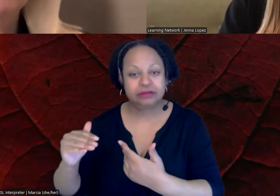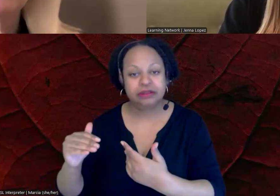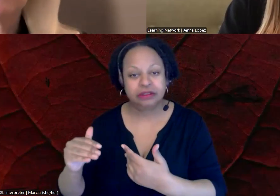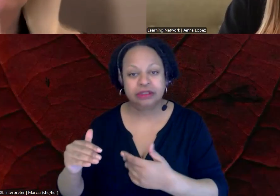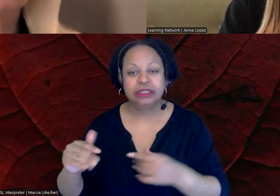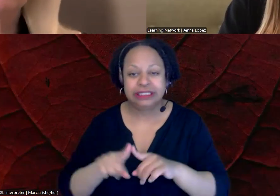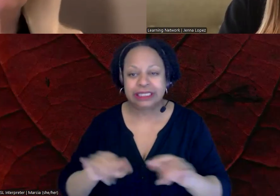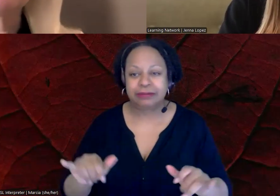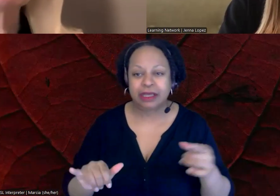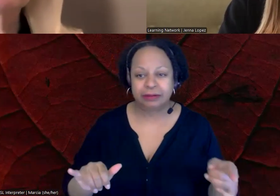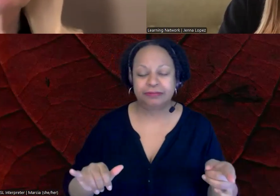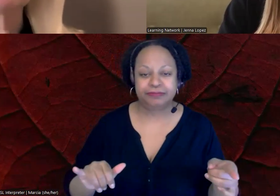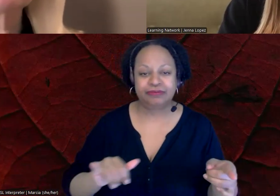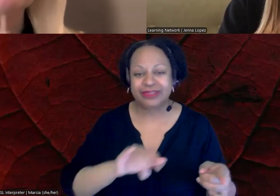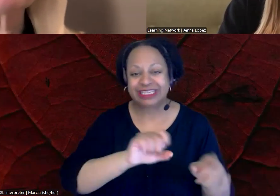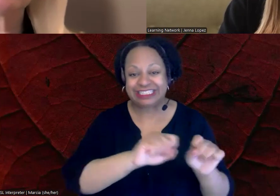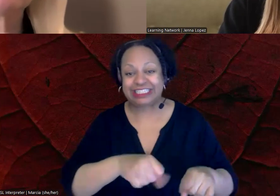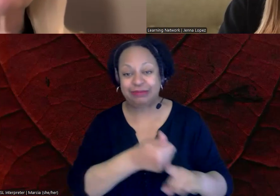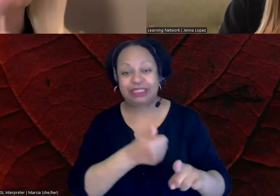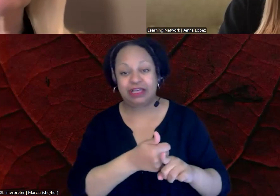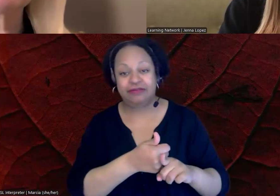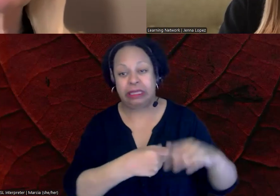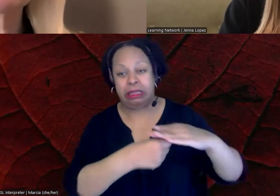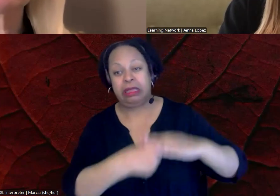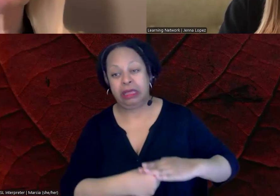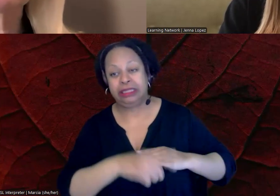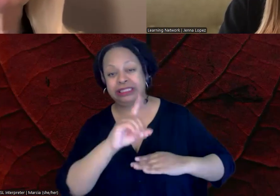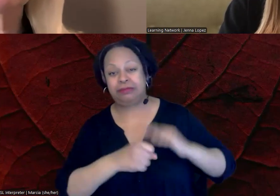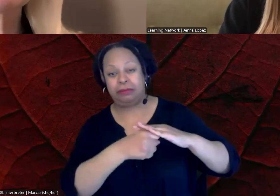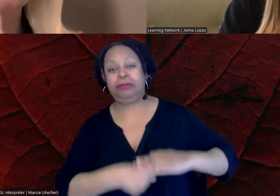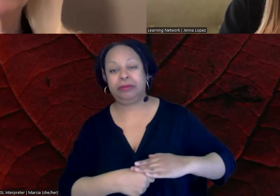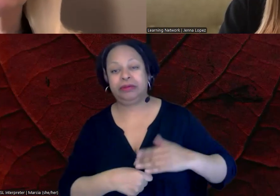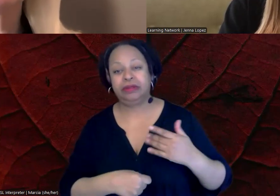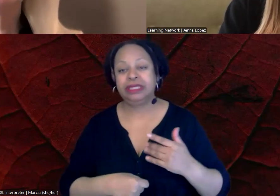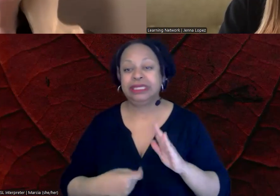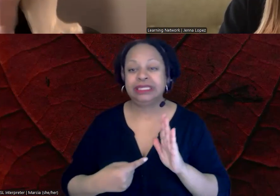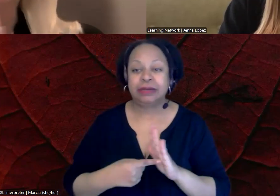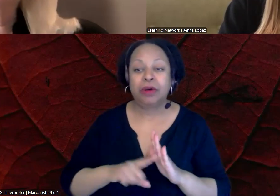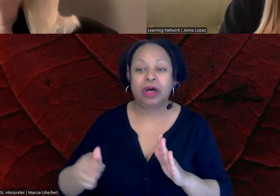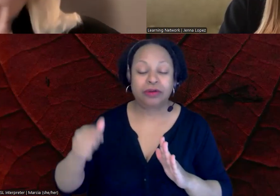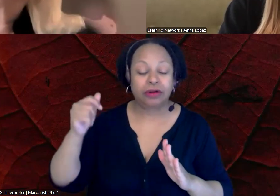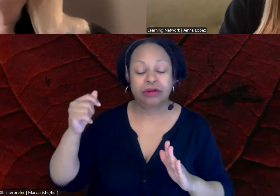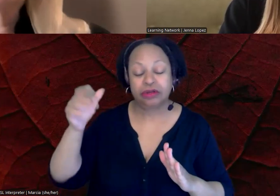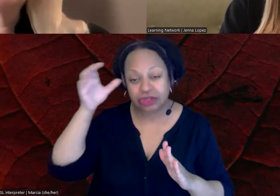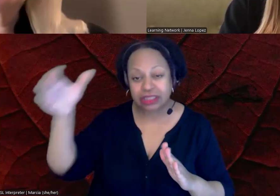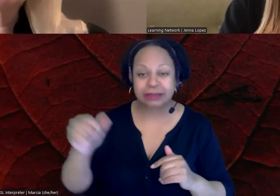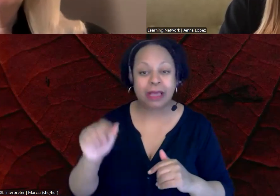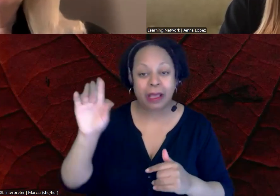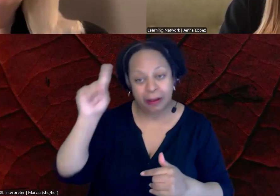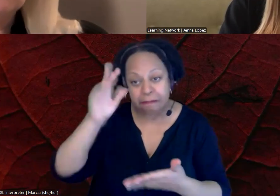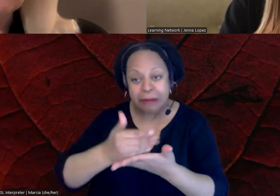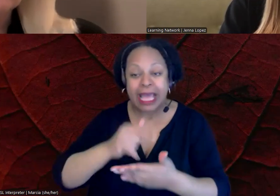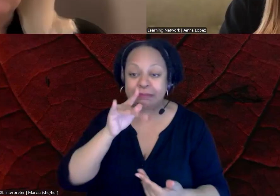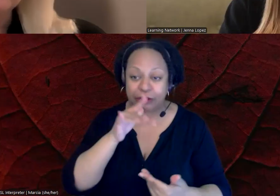fait. Le maternage pose sur la façon dont ces systèmes maternels nous manipulent psychologiquement sur les